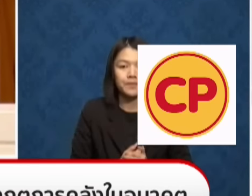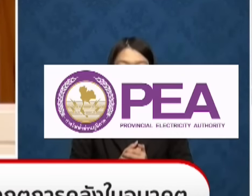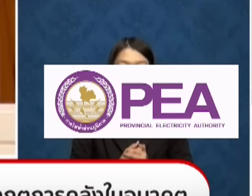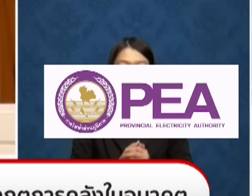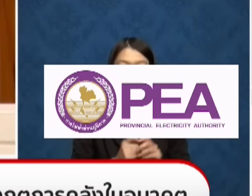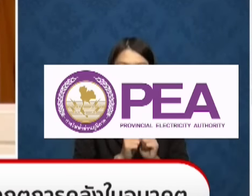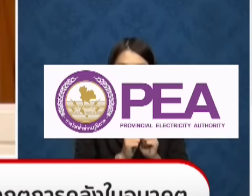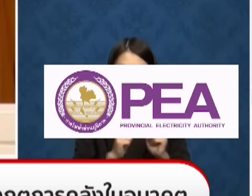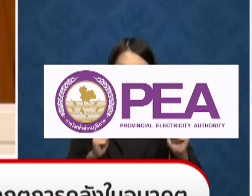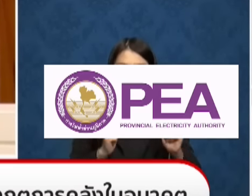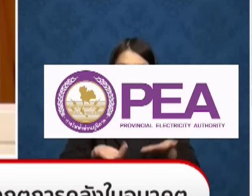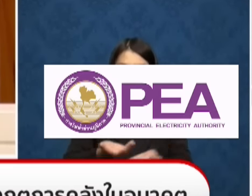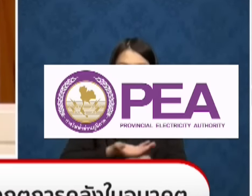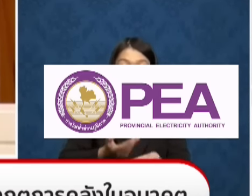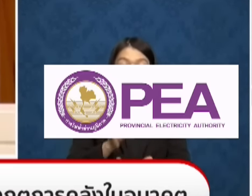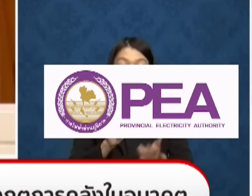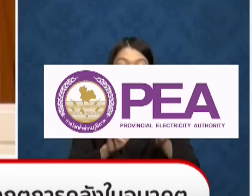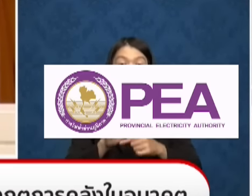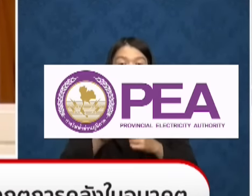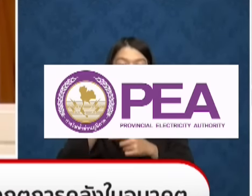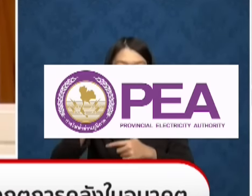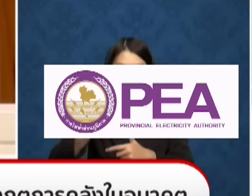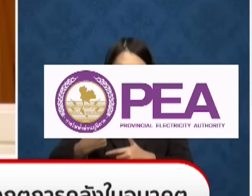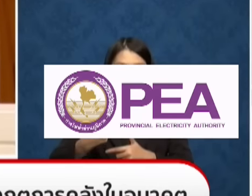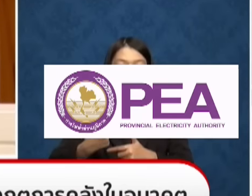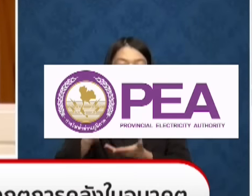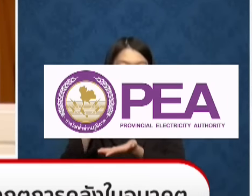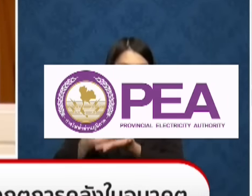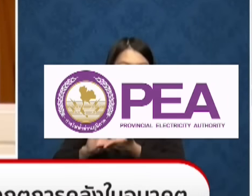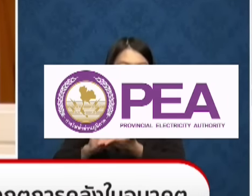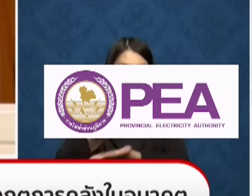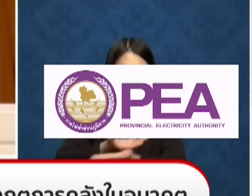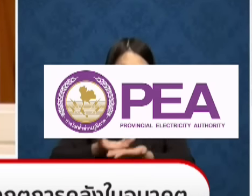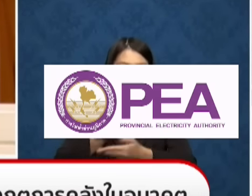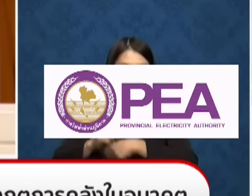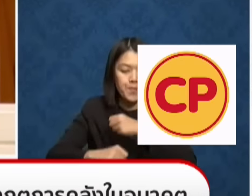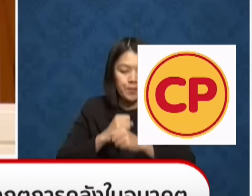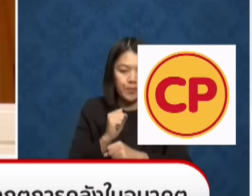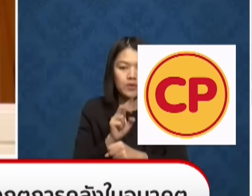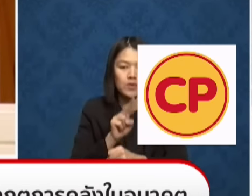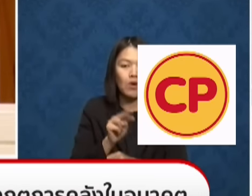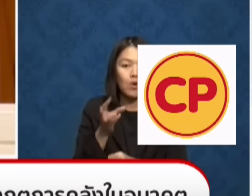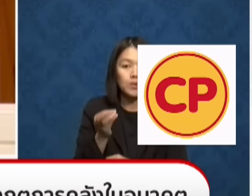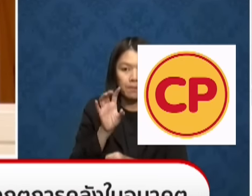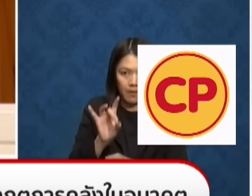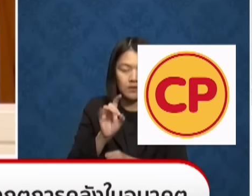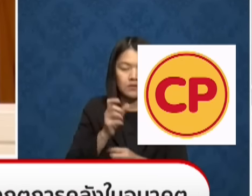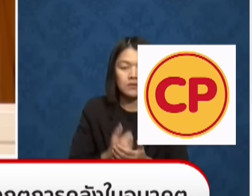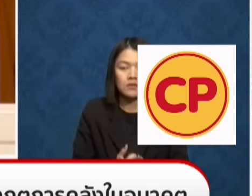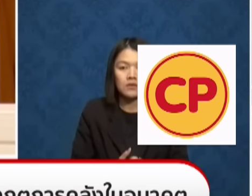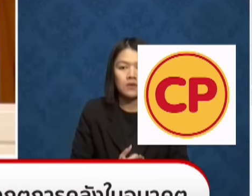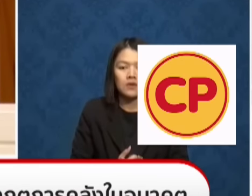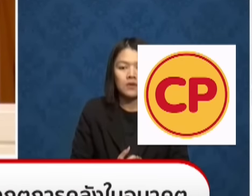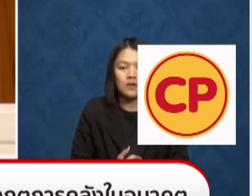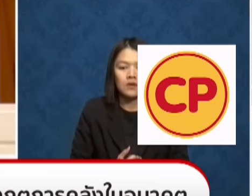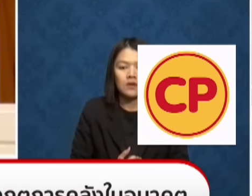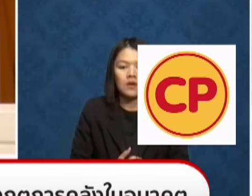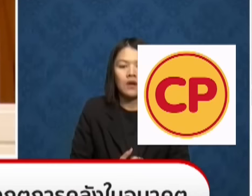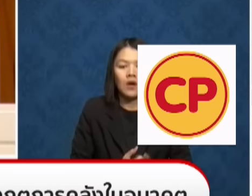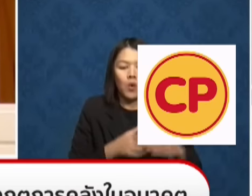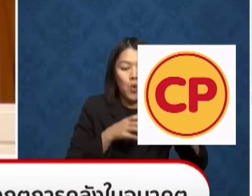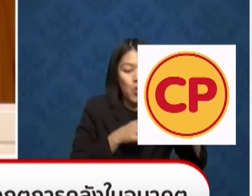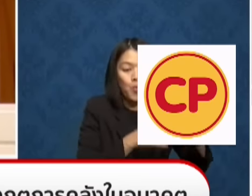พิจารณาร่างพระราชบัญญัติงบประมาณรายจ่ายประจำปีงบประมาณพุทธศักราช2568จำนวน9